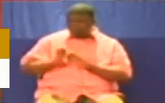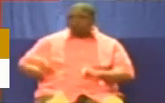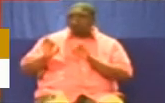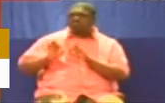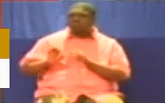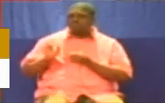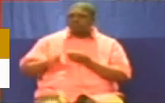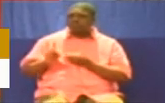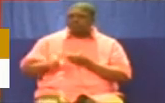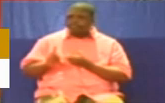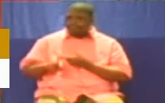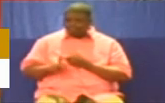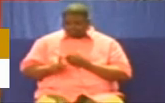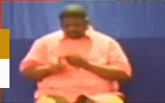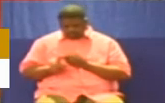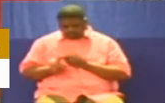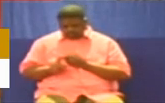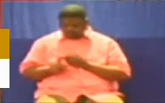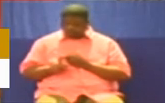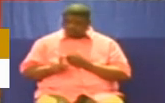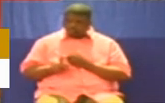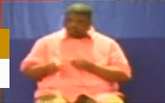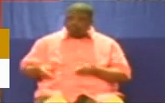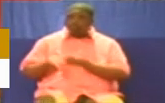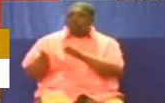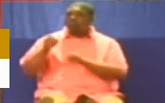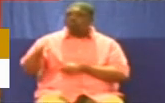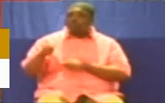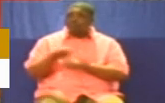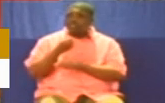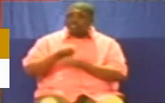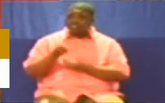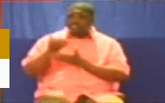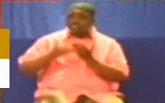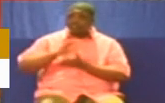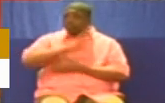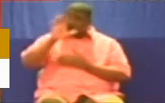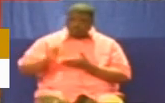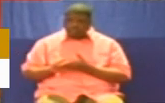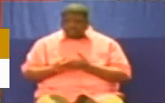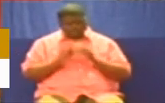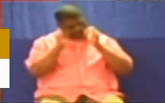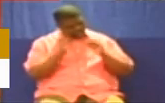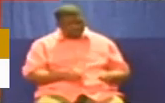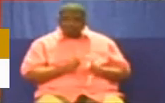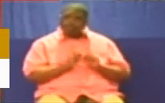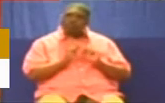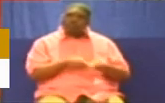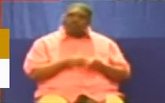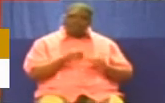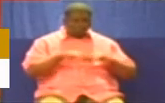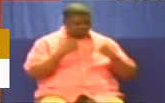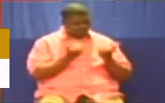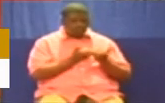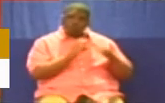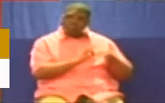Jambo la kwanza, ili mfumo huo ufanye kazi maeneo yote, lazima pawepo na vyama vya